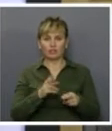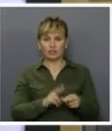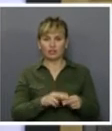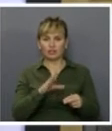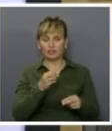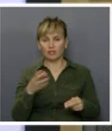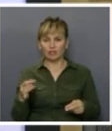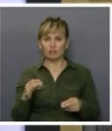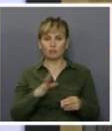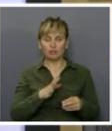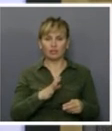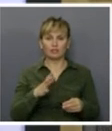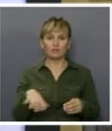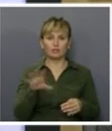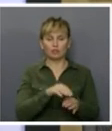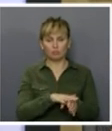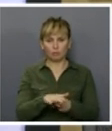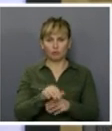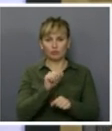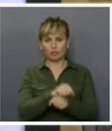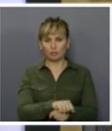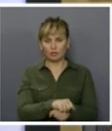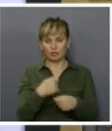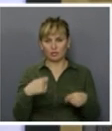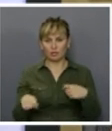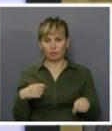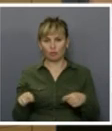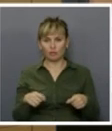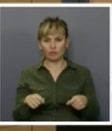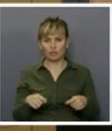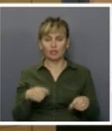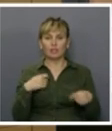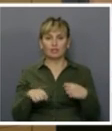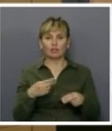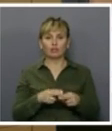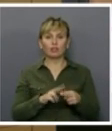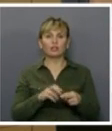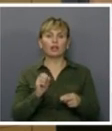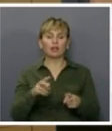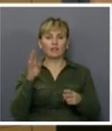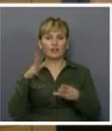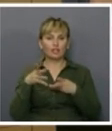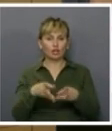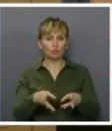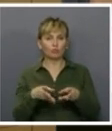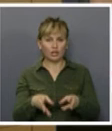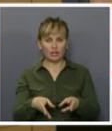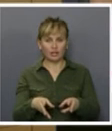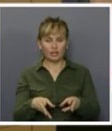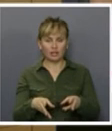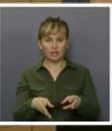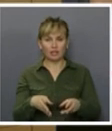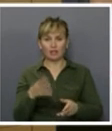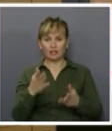которые происходят, они все полностью тормозят торговлю. Торговля – это как ручей, да, скажем так. То есть если